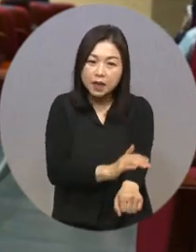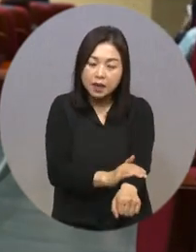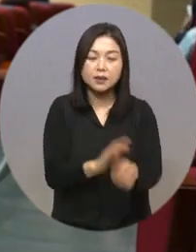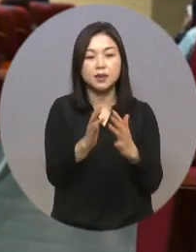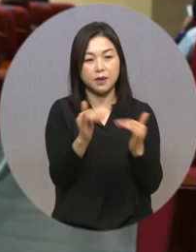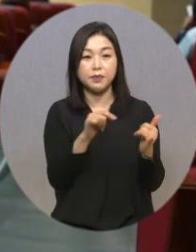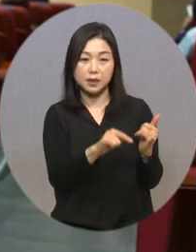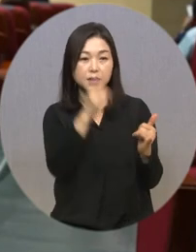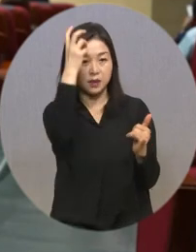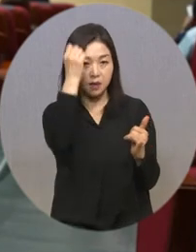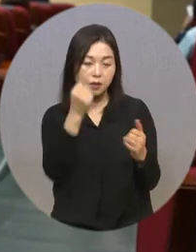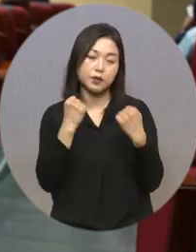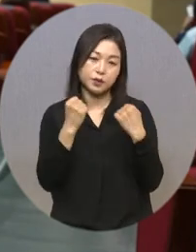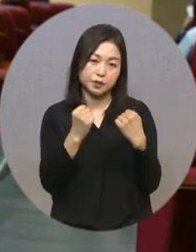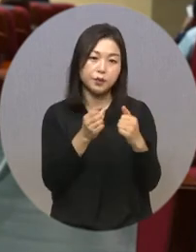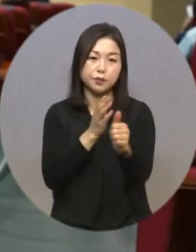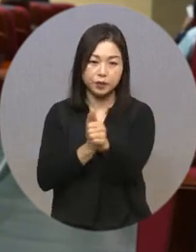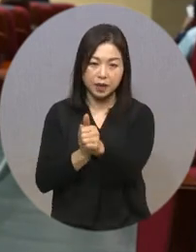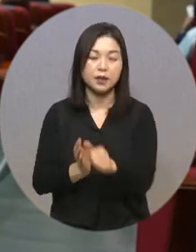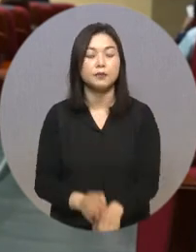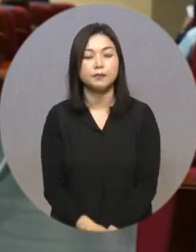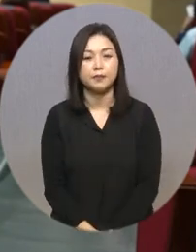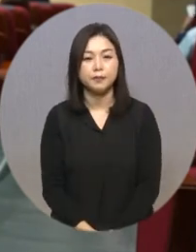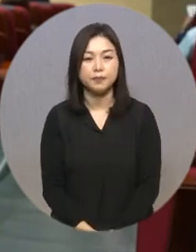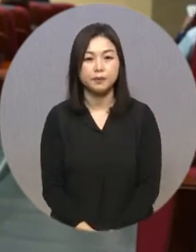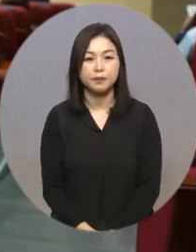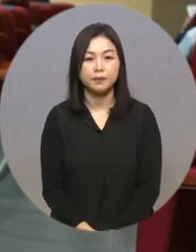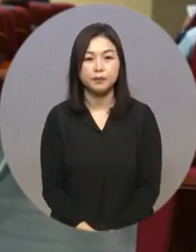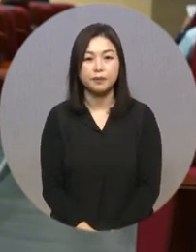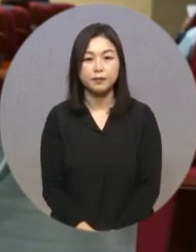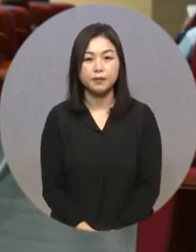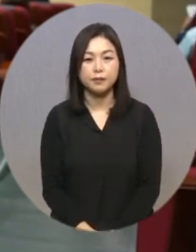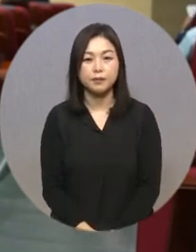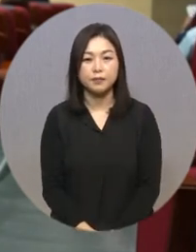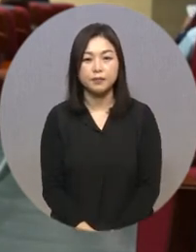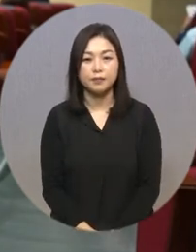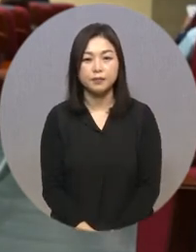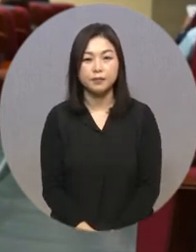기억하고 응원하길 기원합니다. 복지TV 전북방송 장유진입니다.